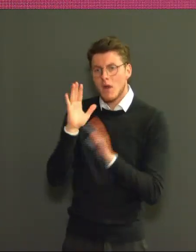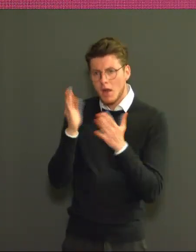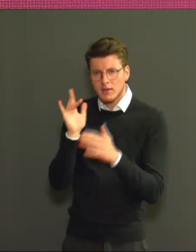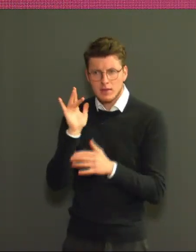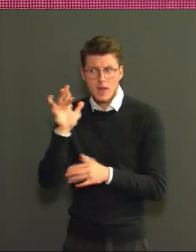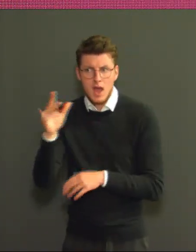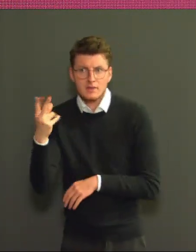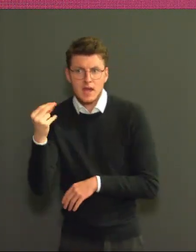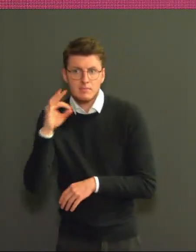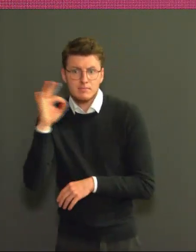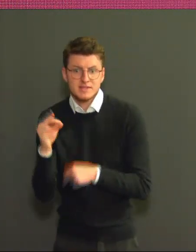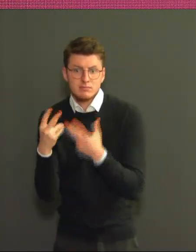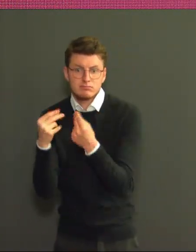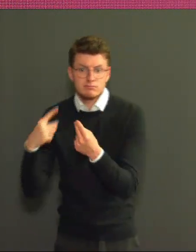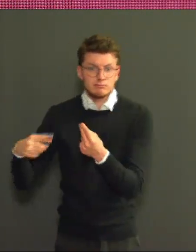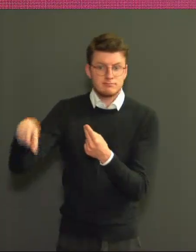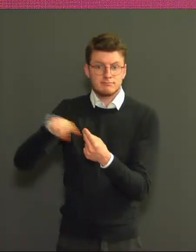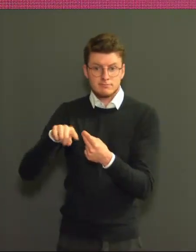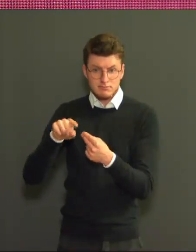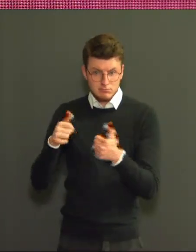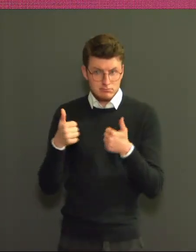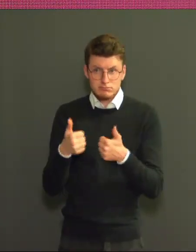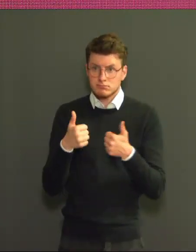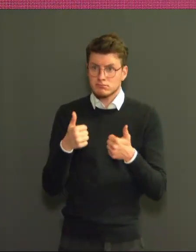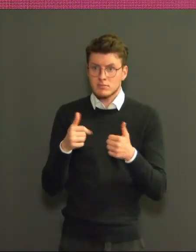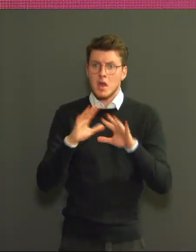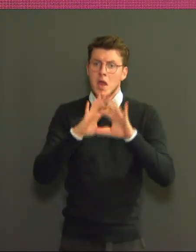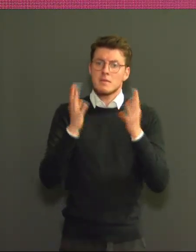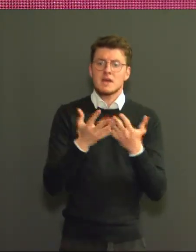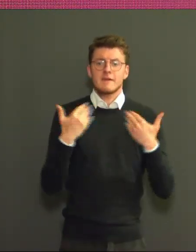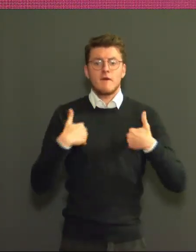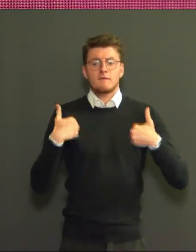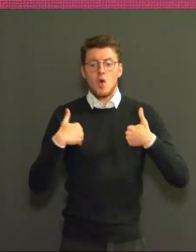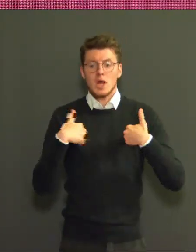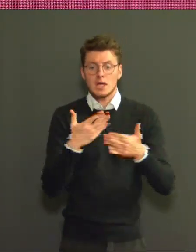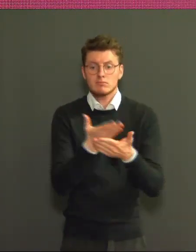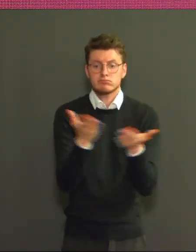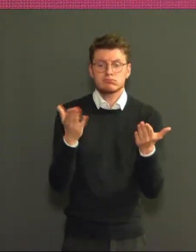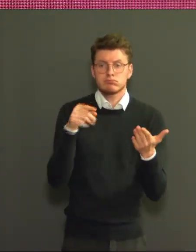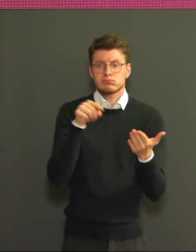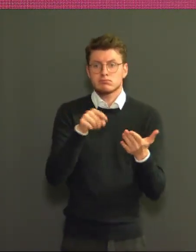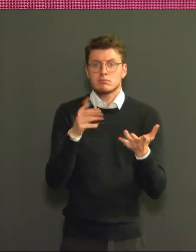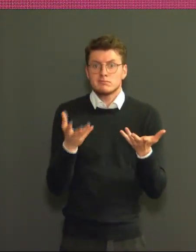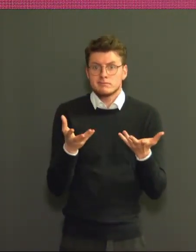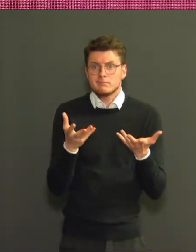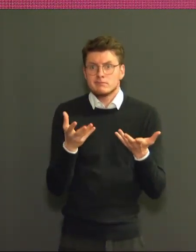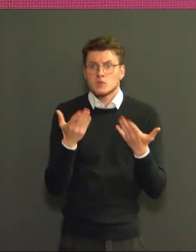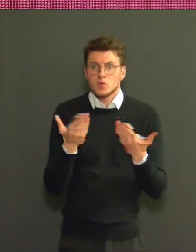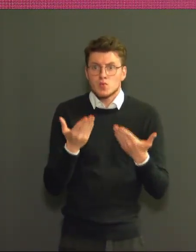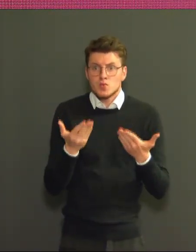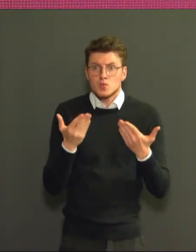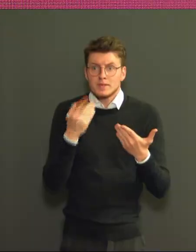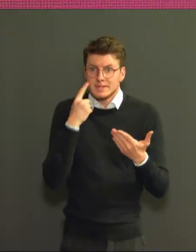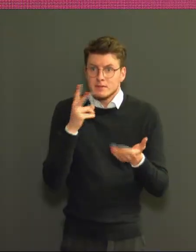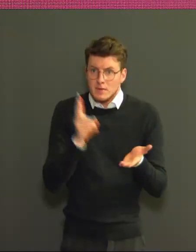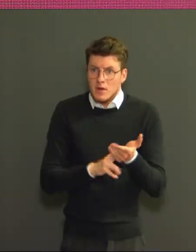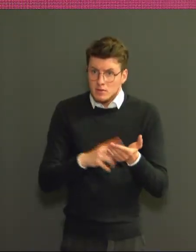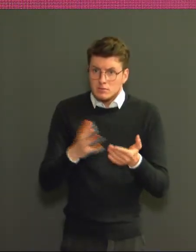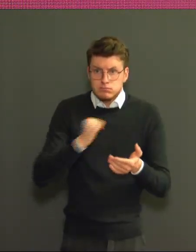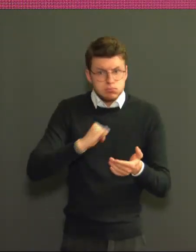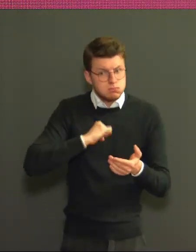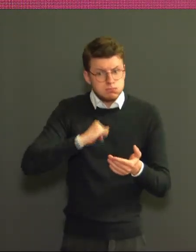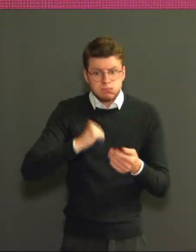80%. Bij de rest van de bevolking, ja, daar is de vaccinatiecampagne pas echt op volle kracht gekomen. Maar in